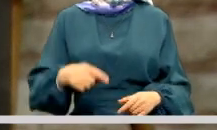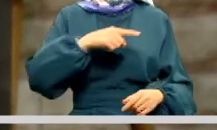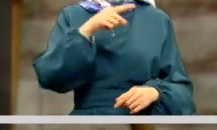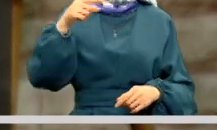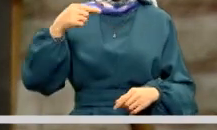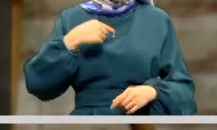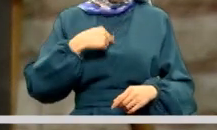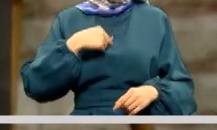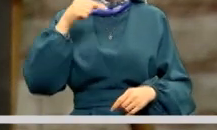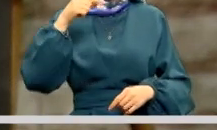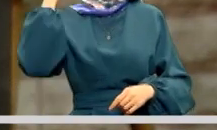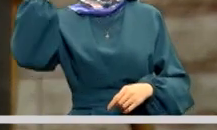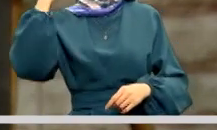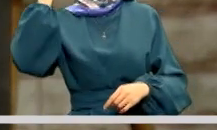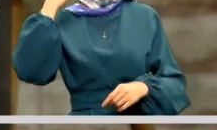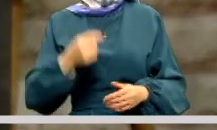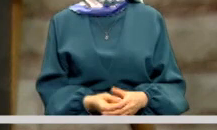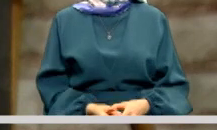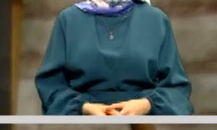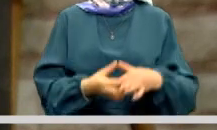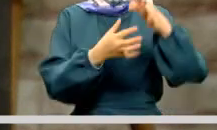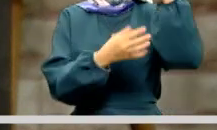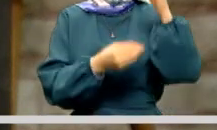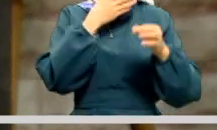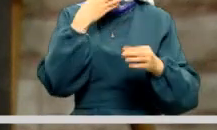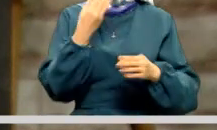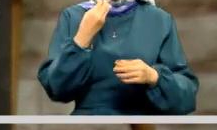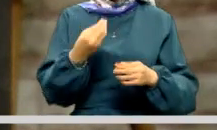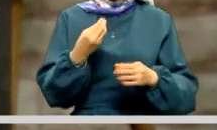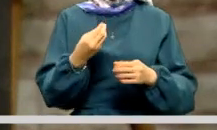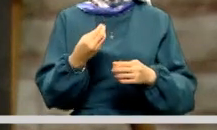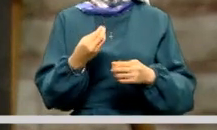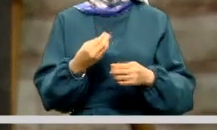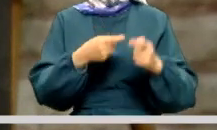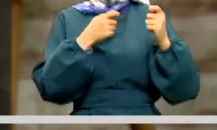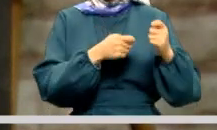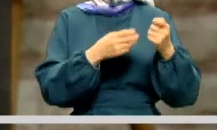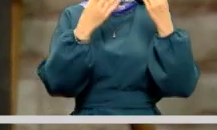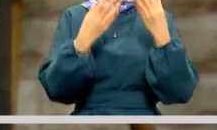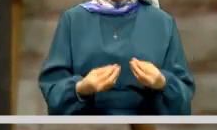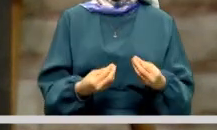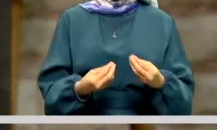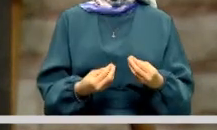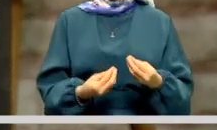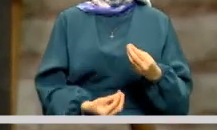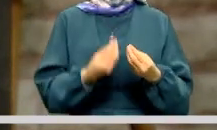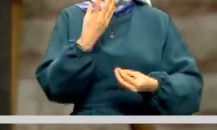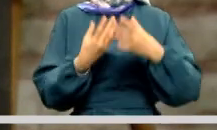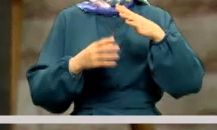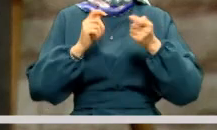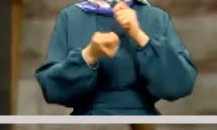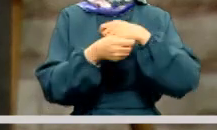yaş iken eğilir Aslında insanın fıtratı belki değişmez ama eğitilme yönüyle birtakım